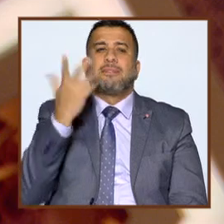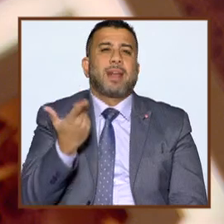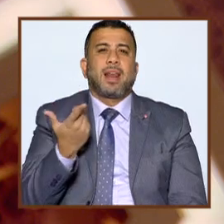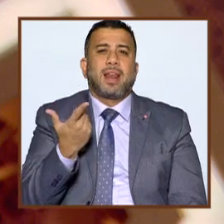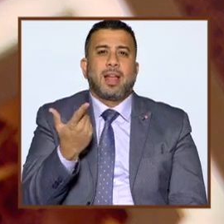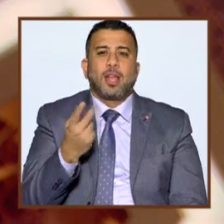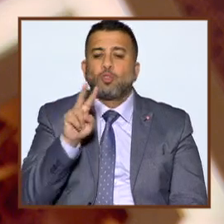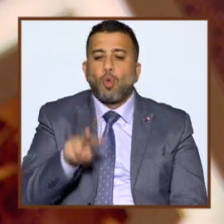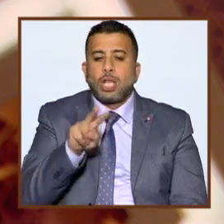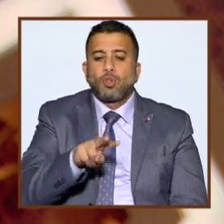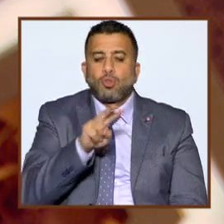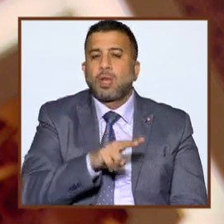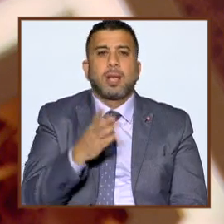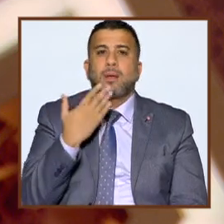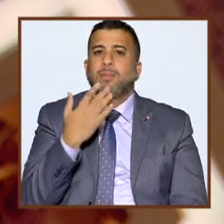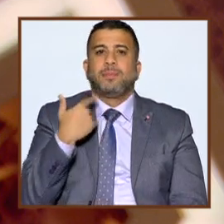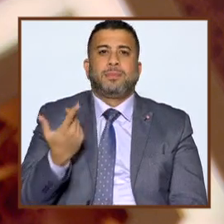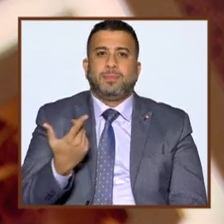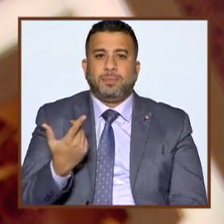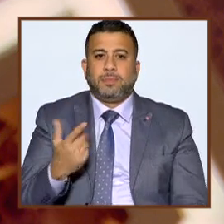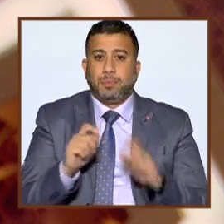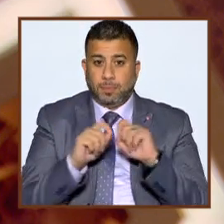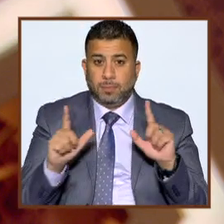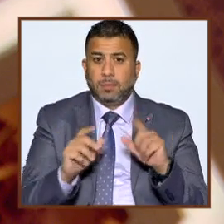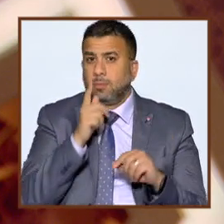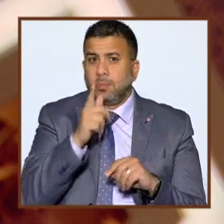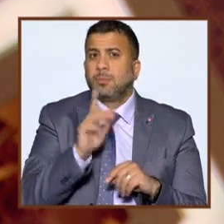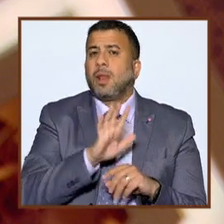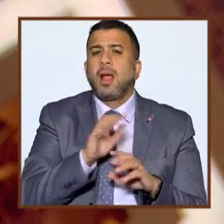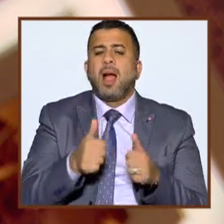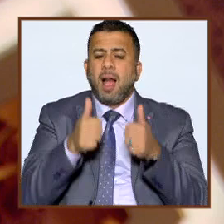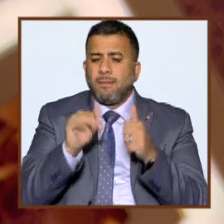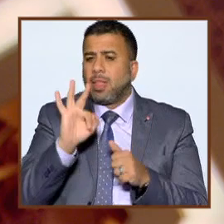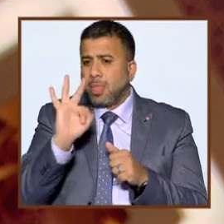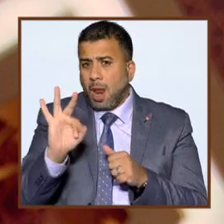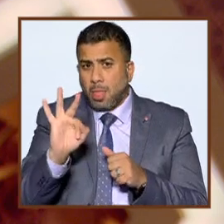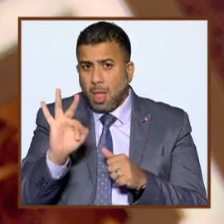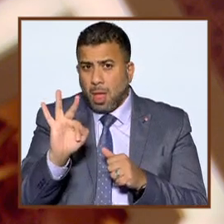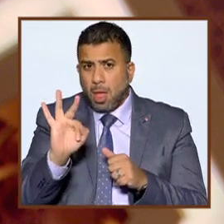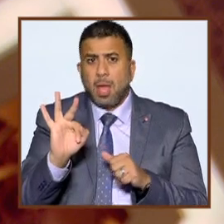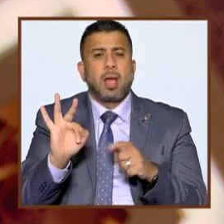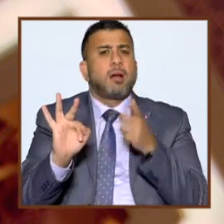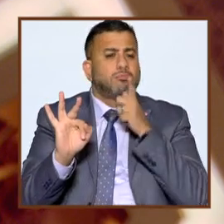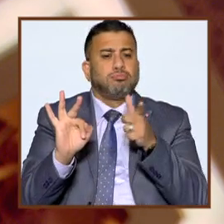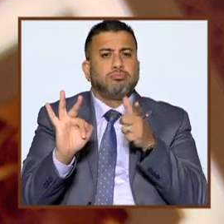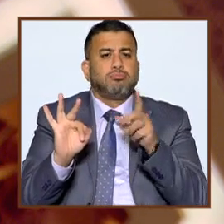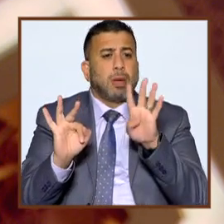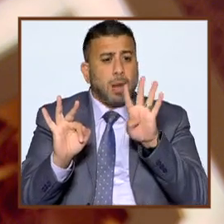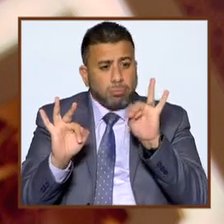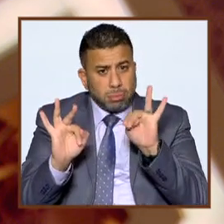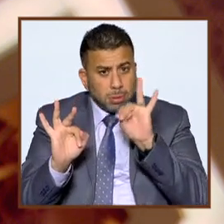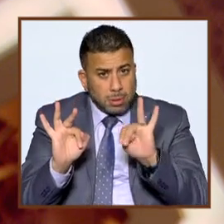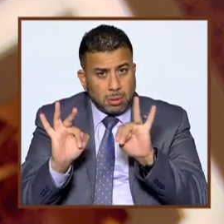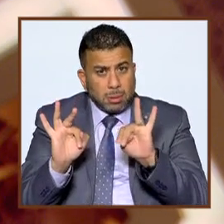أتيت بركعتي السنة؟ يعني تتمين أفضل، مثل ما أنكر بعض الصحابة كابن عمر وغيره على من